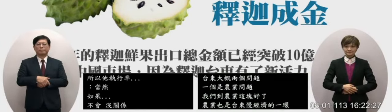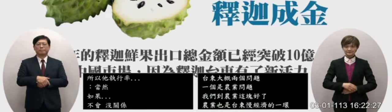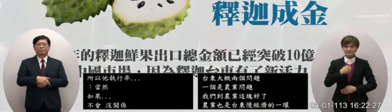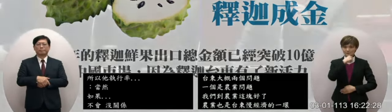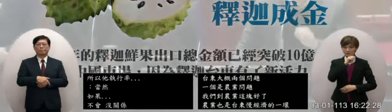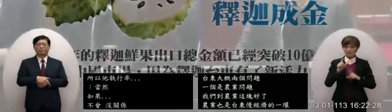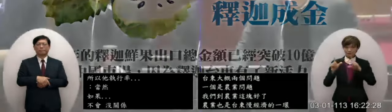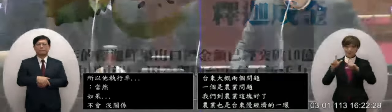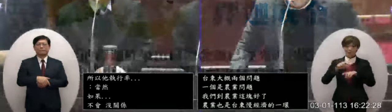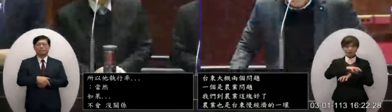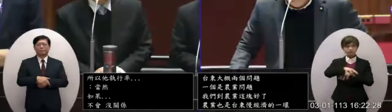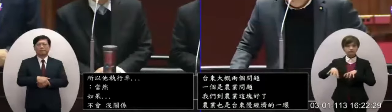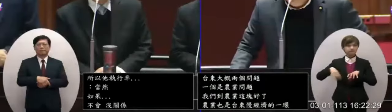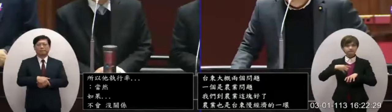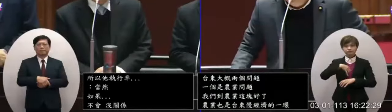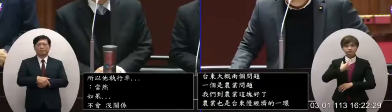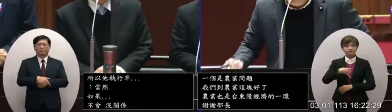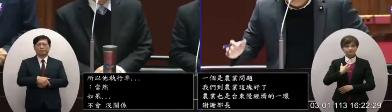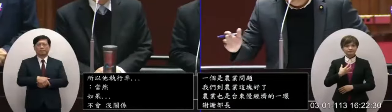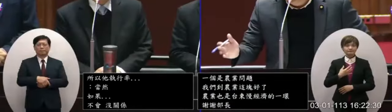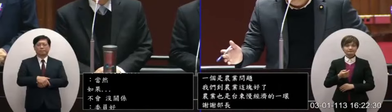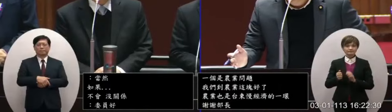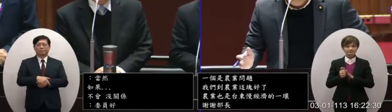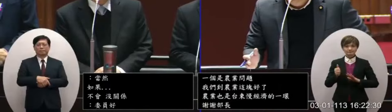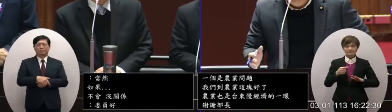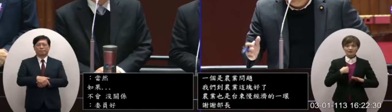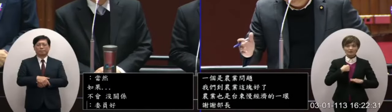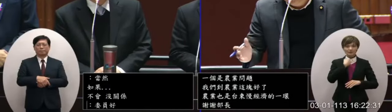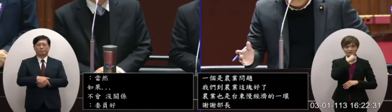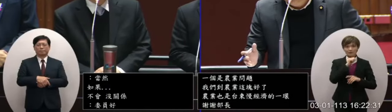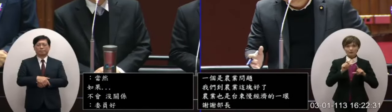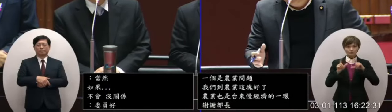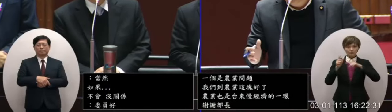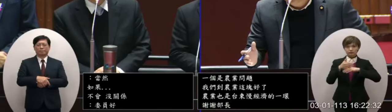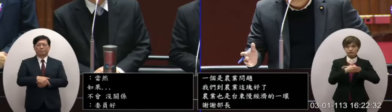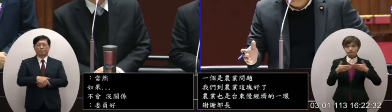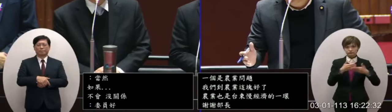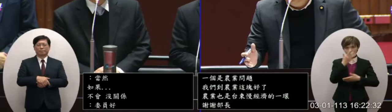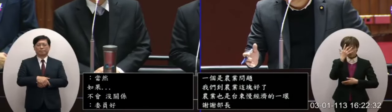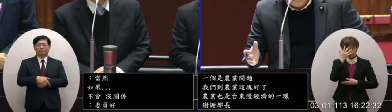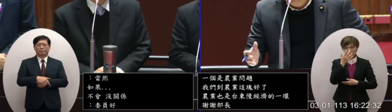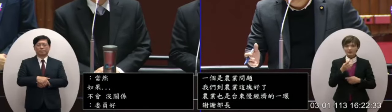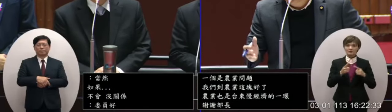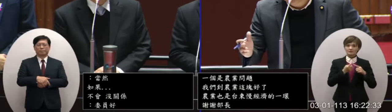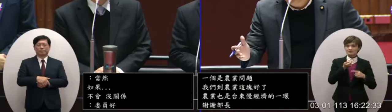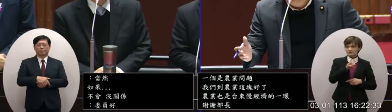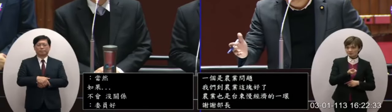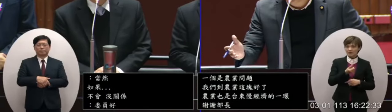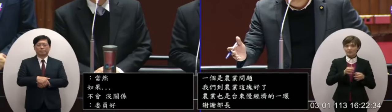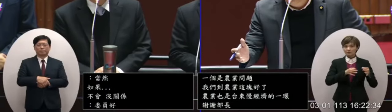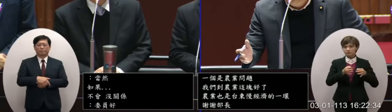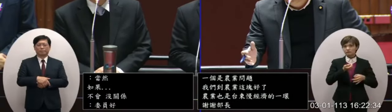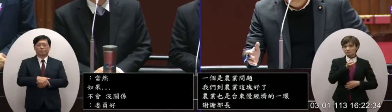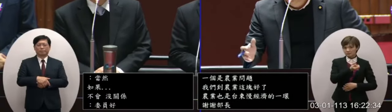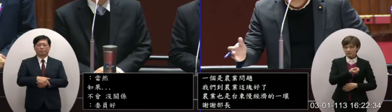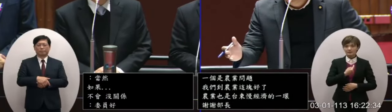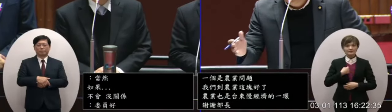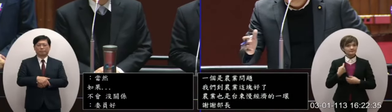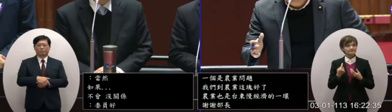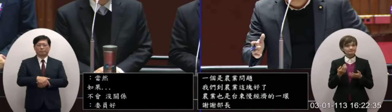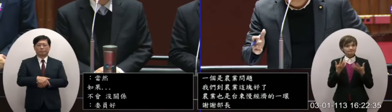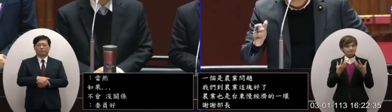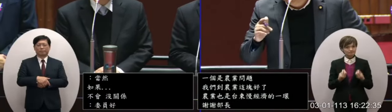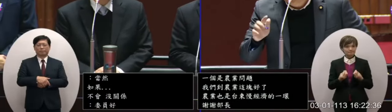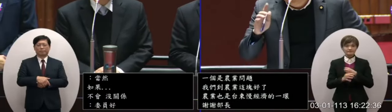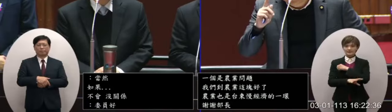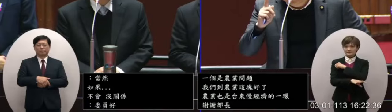台东因为天然环境的关系，我们的交通不便，我们的人口少，商业行为少，所以我们其实就从基础的农业来发展。那